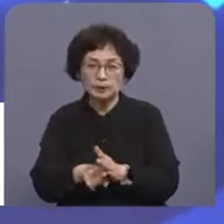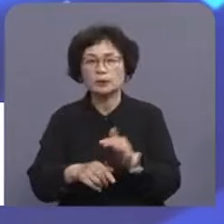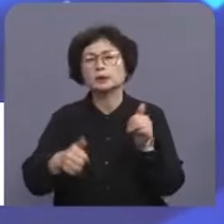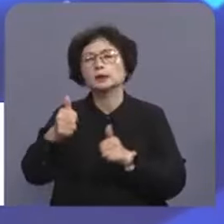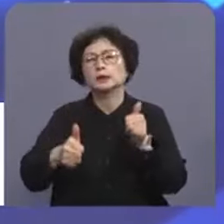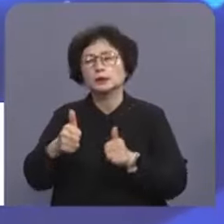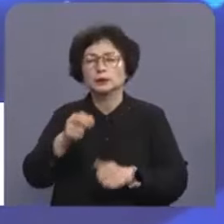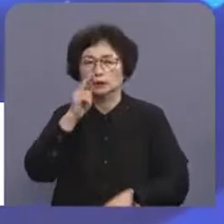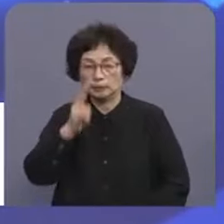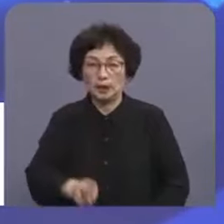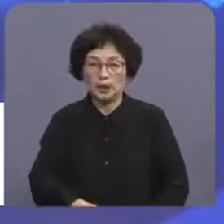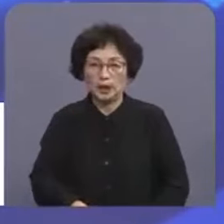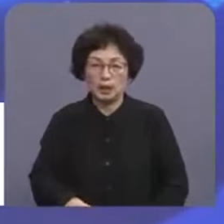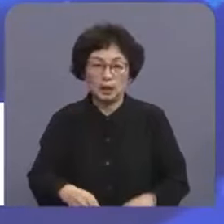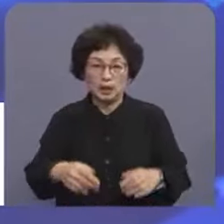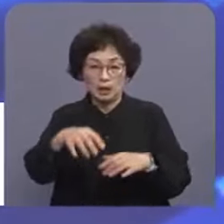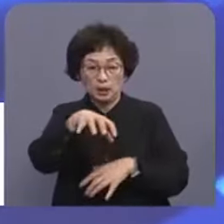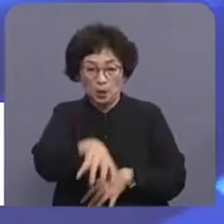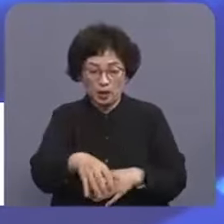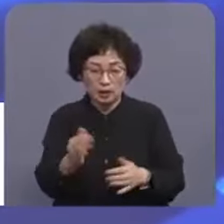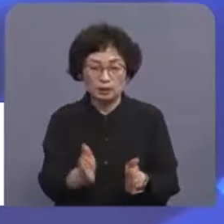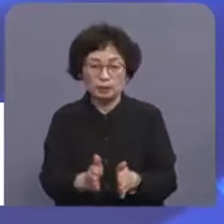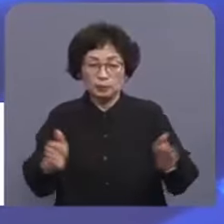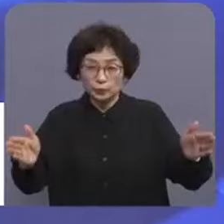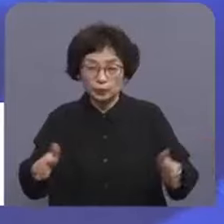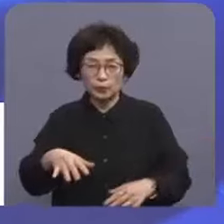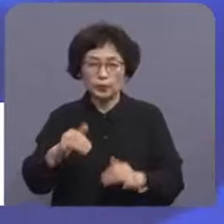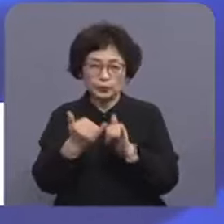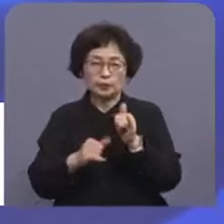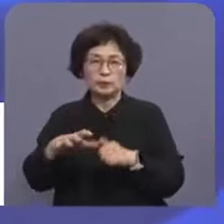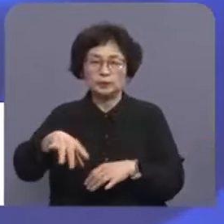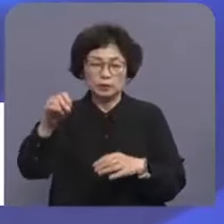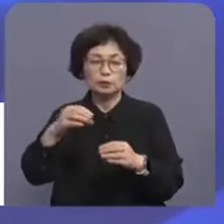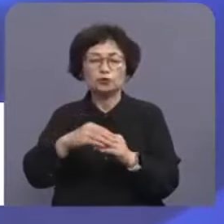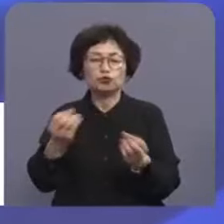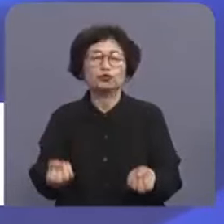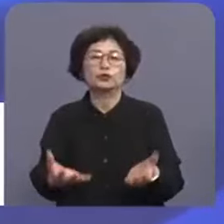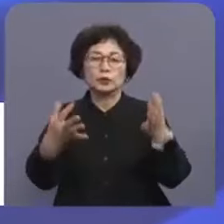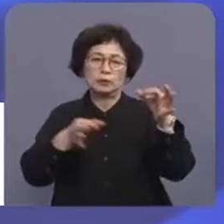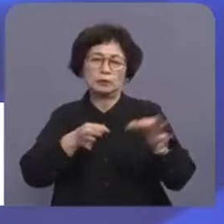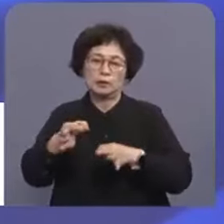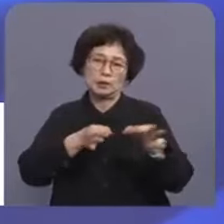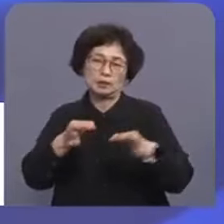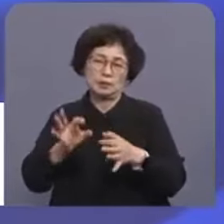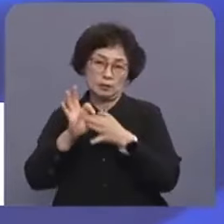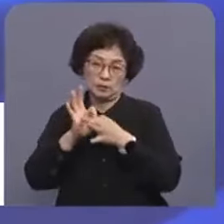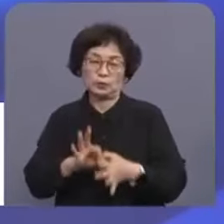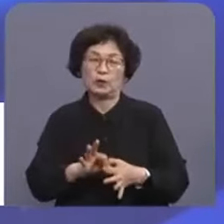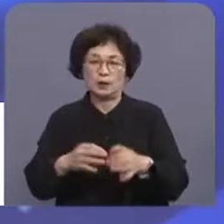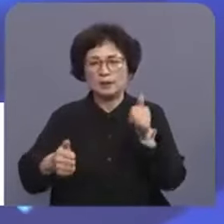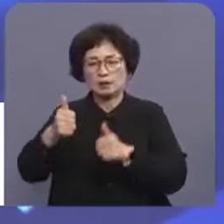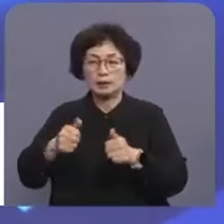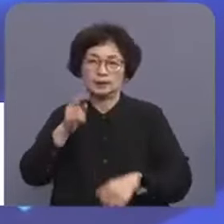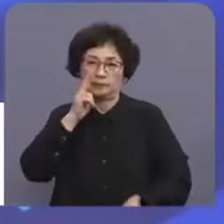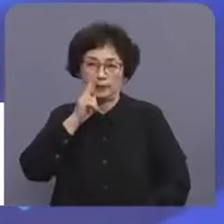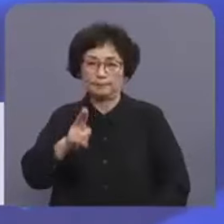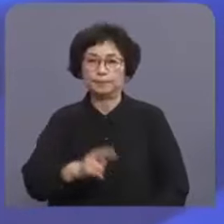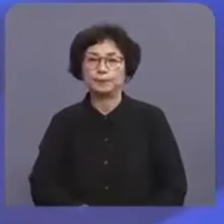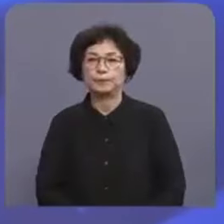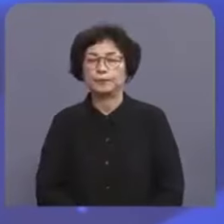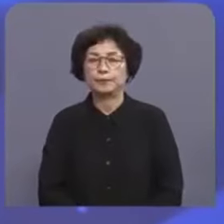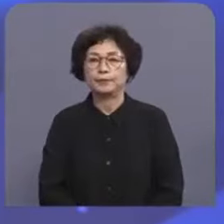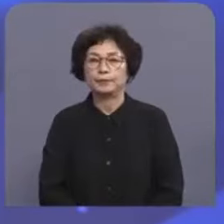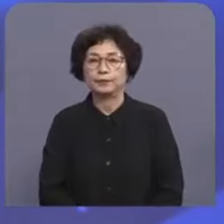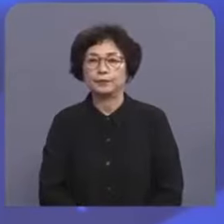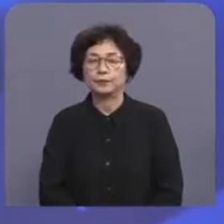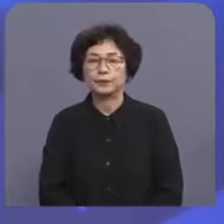나섰습니다. 매장을 확장하고 사상 처음으로 추석 당일도 영업하는 등 치열한 경쟁에 돌입했습니다. 강재학 기자가